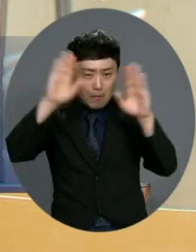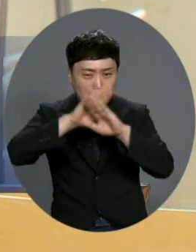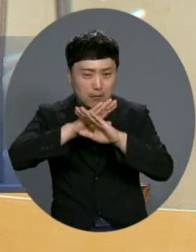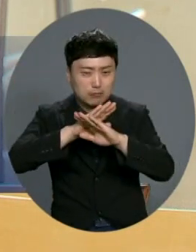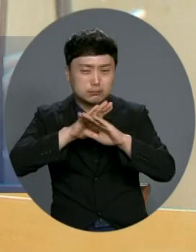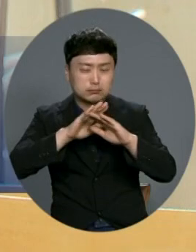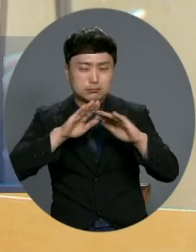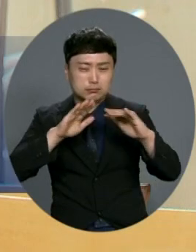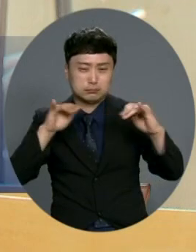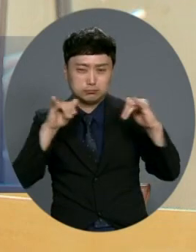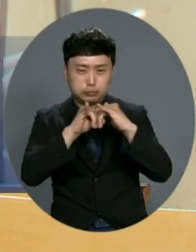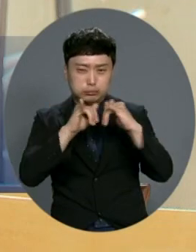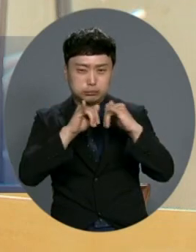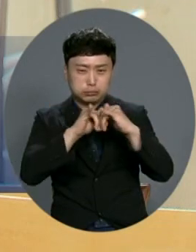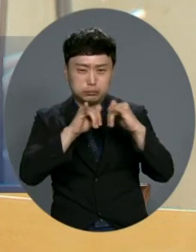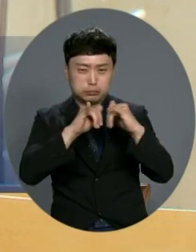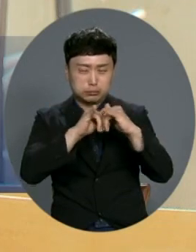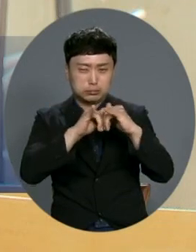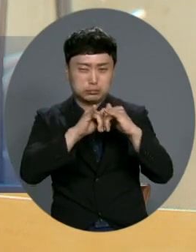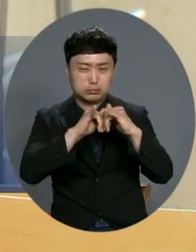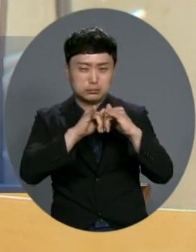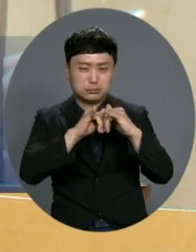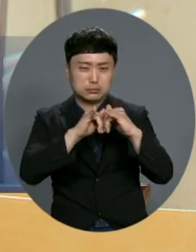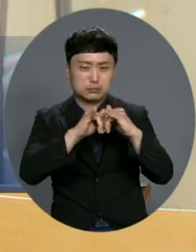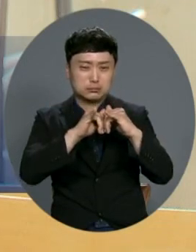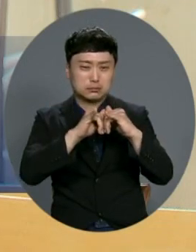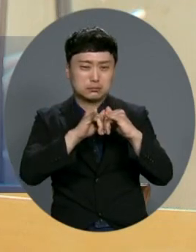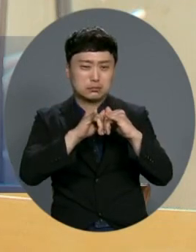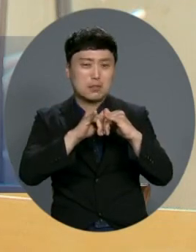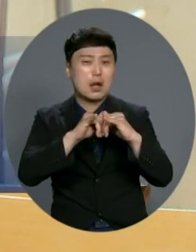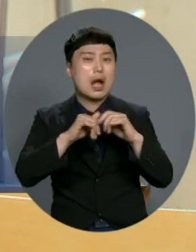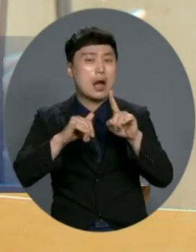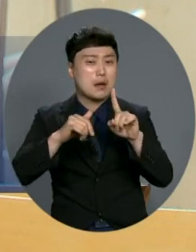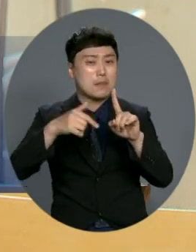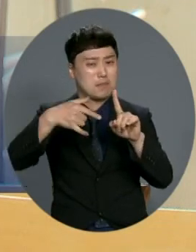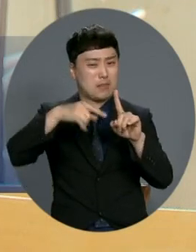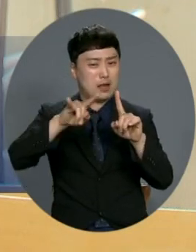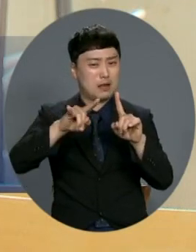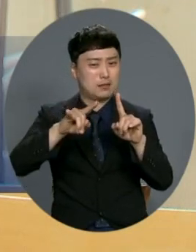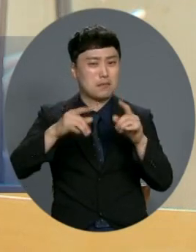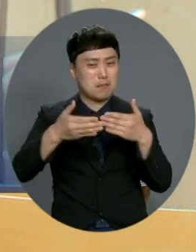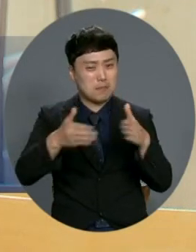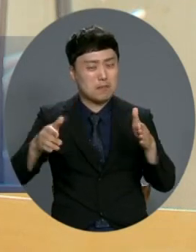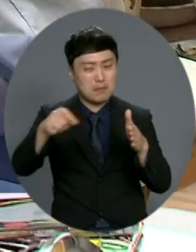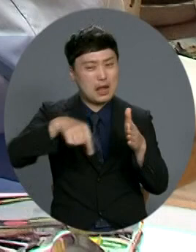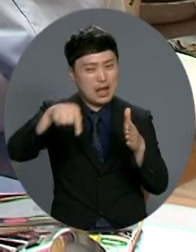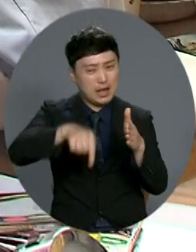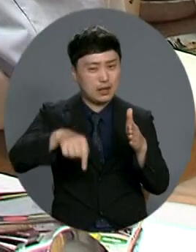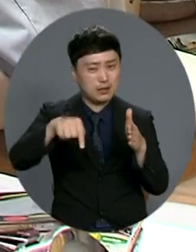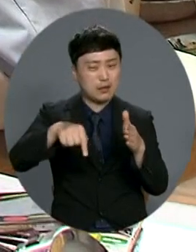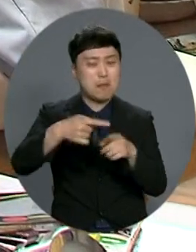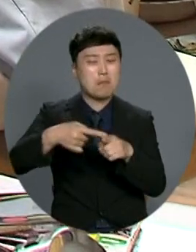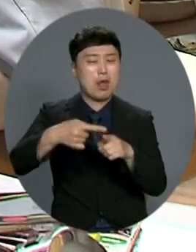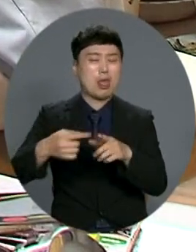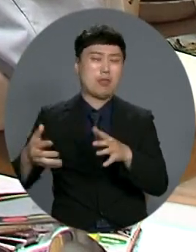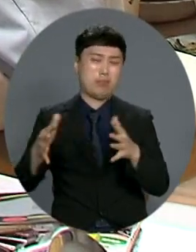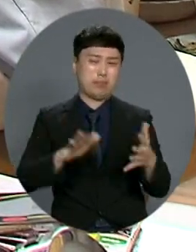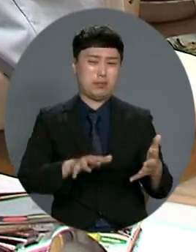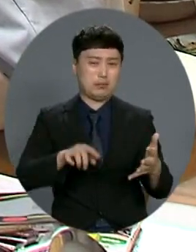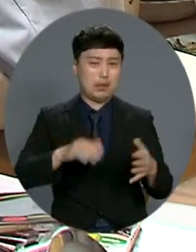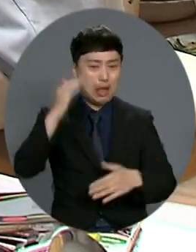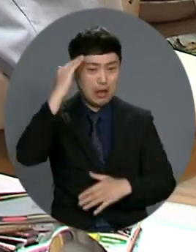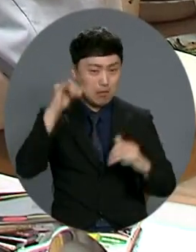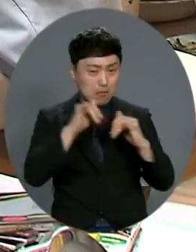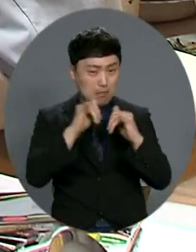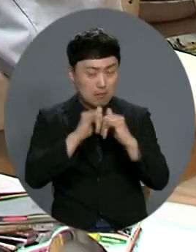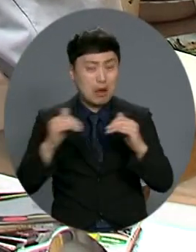것만 일대 중대 병력이 한 반 이상은 희생됩니다. 한국전쟁이